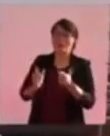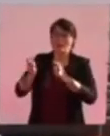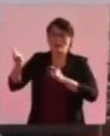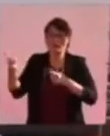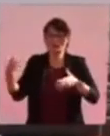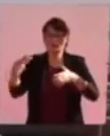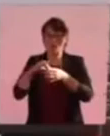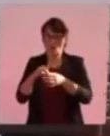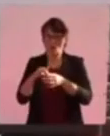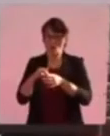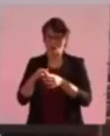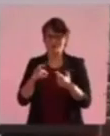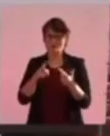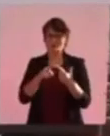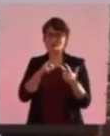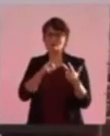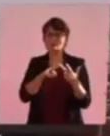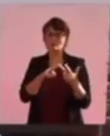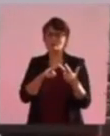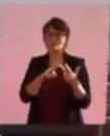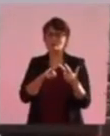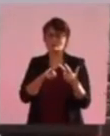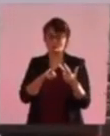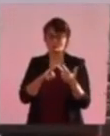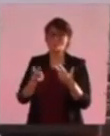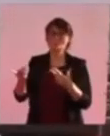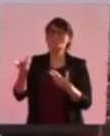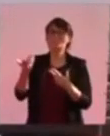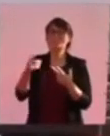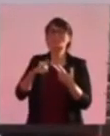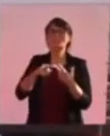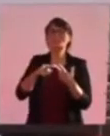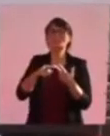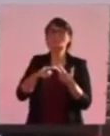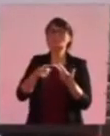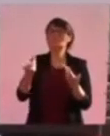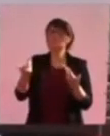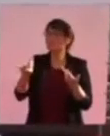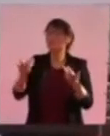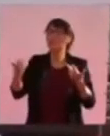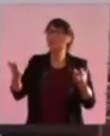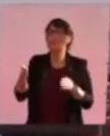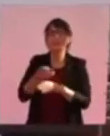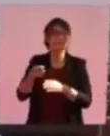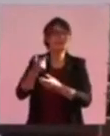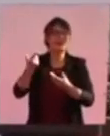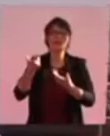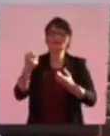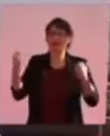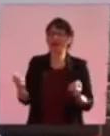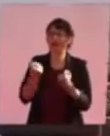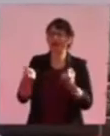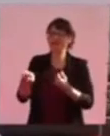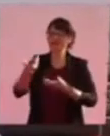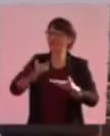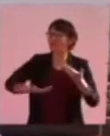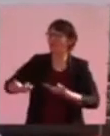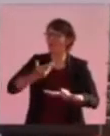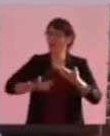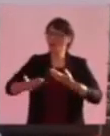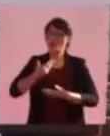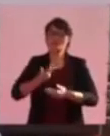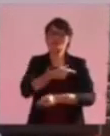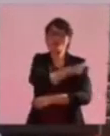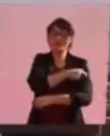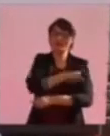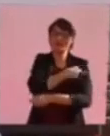azioni per proporre la partecipazione dell'associazionismo delle organizzazioni sindacali e della popolazione alle strategie